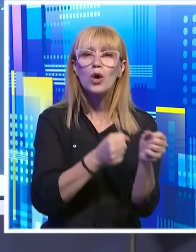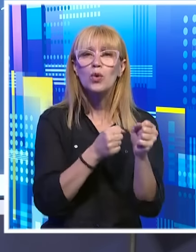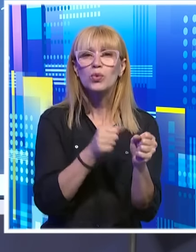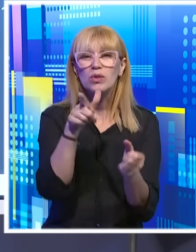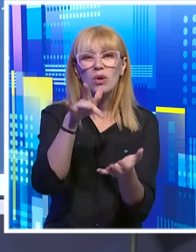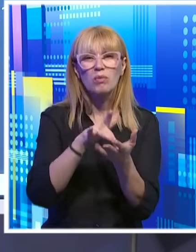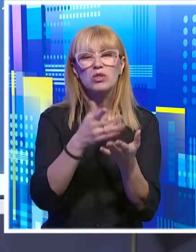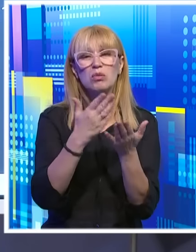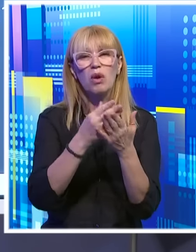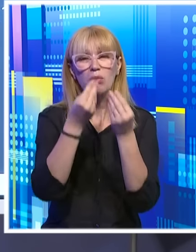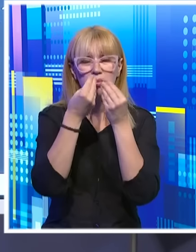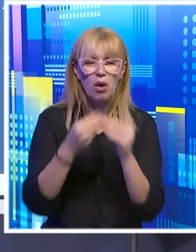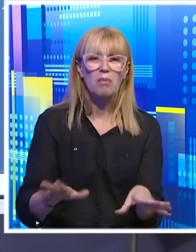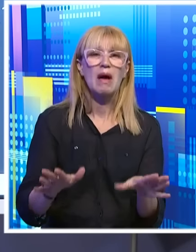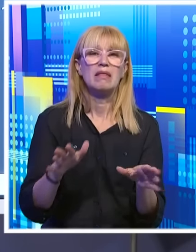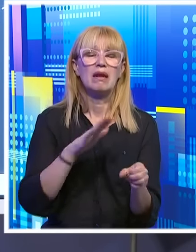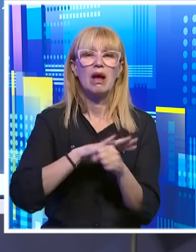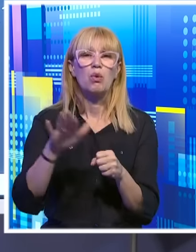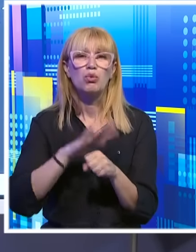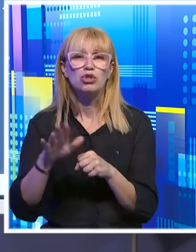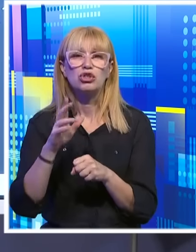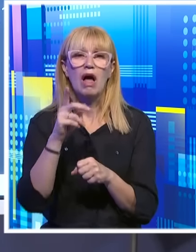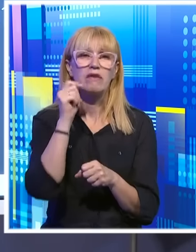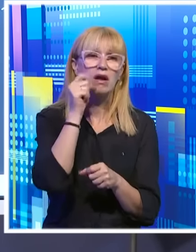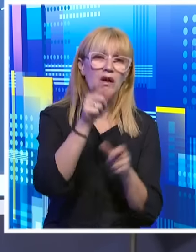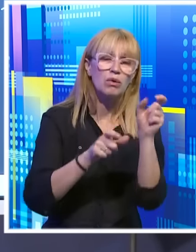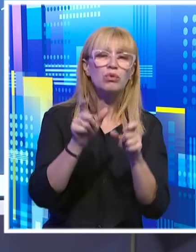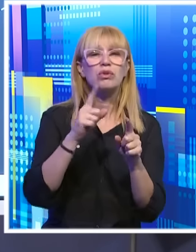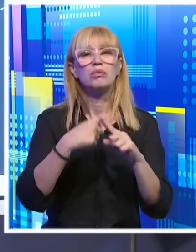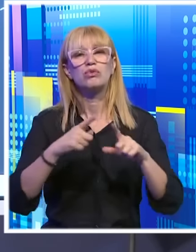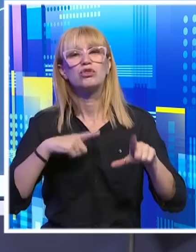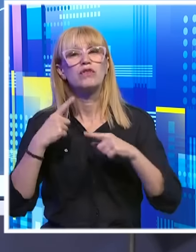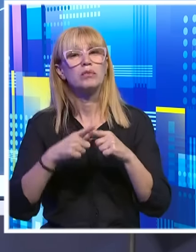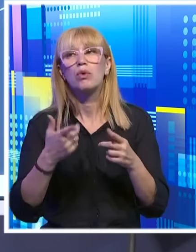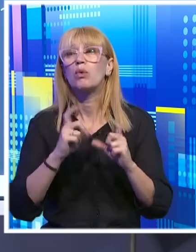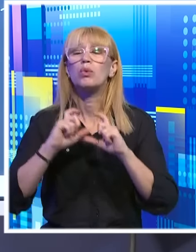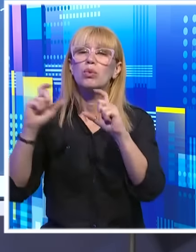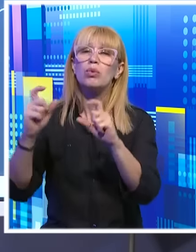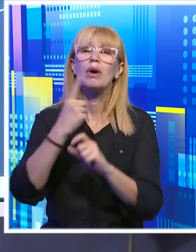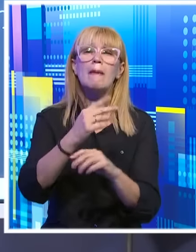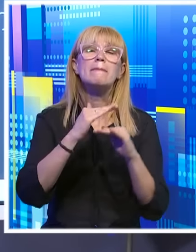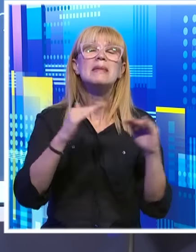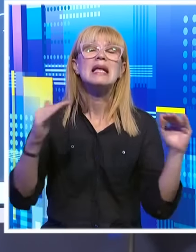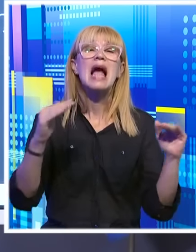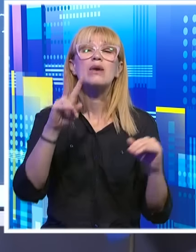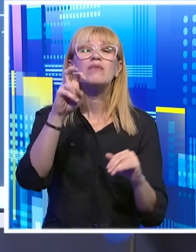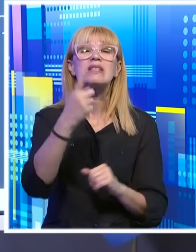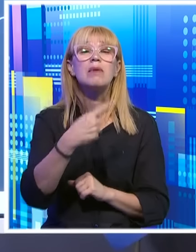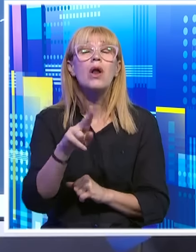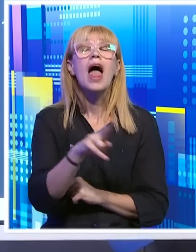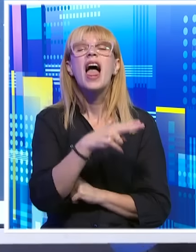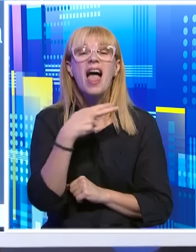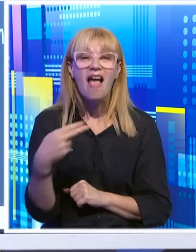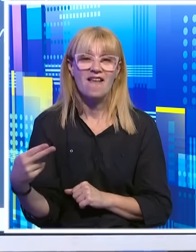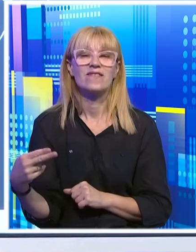propadanja, nestajanja i uništavanja života ljudi, a bili smo dužni 1.200.000.000, ne dinara, već evra. I od